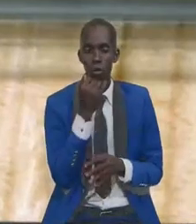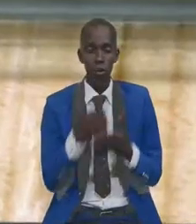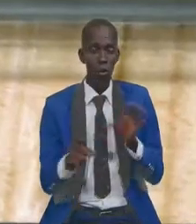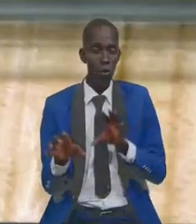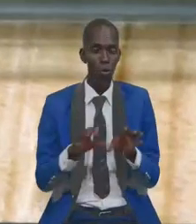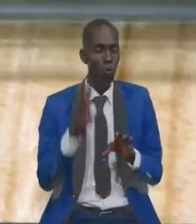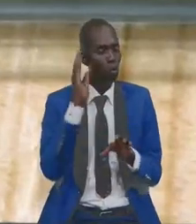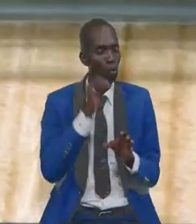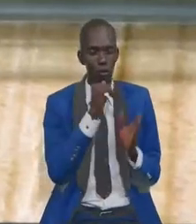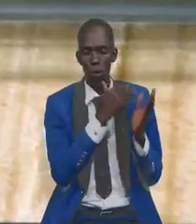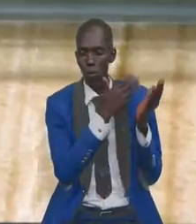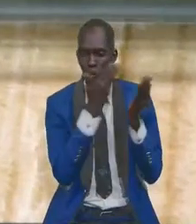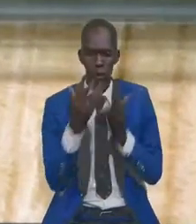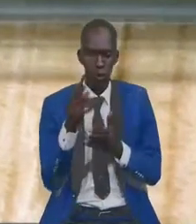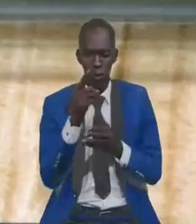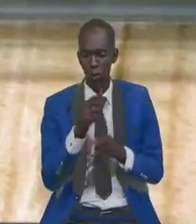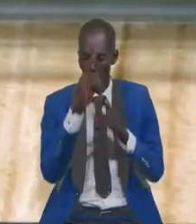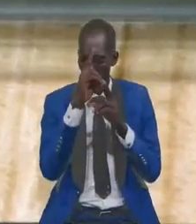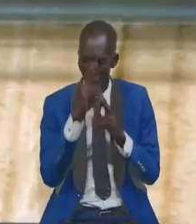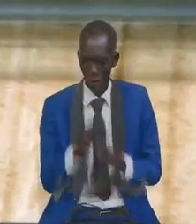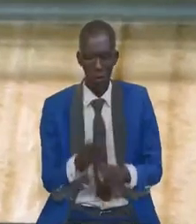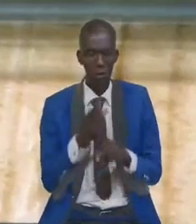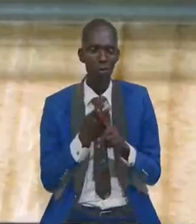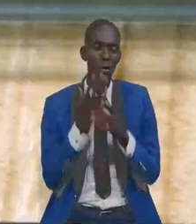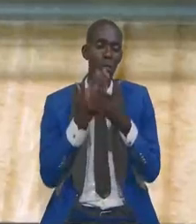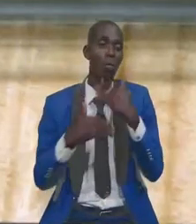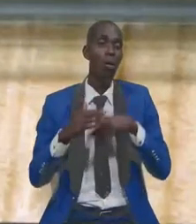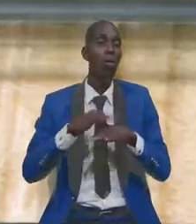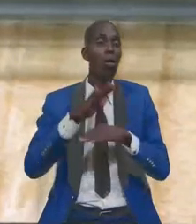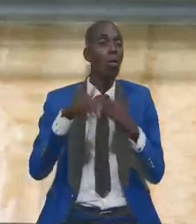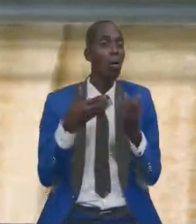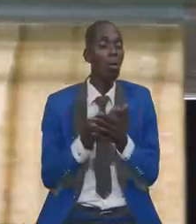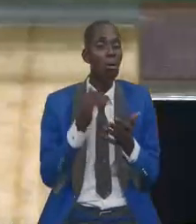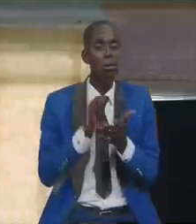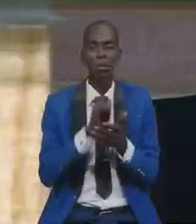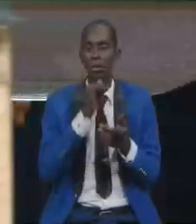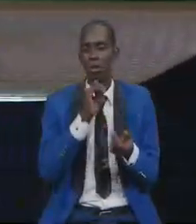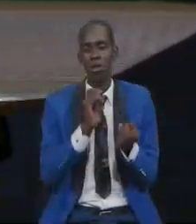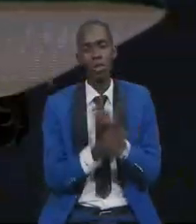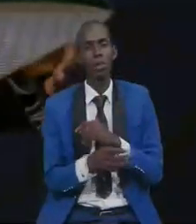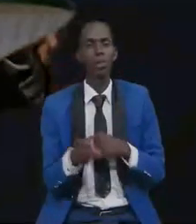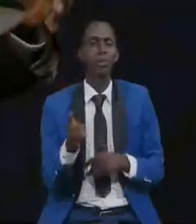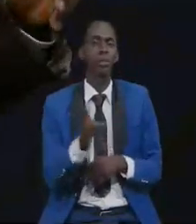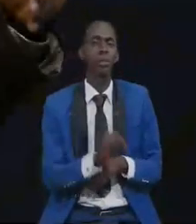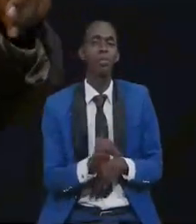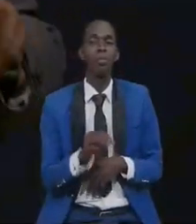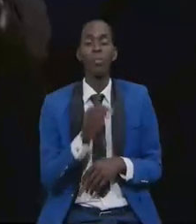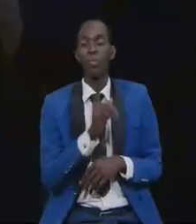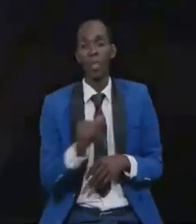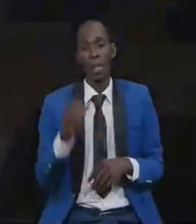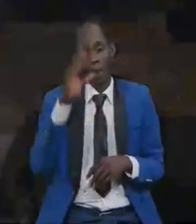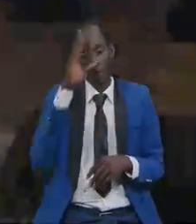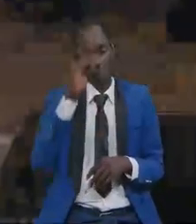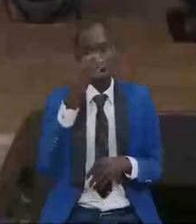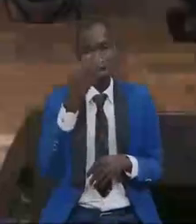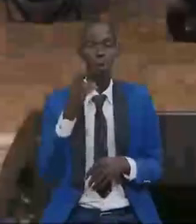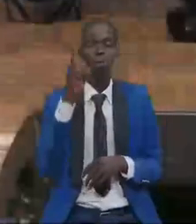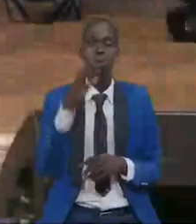aucun honneur ou le respect du ciel. Tout ça là ne l'avait pas changé. Un homme de Dieu peut venir à Élie et lui dire, «